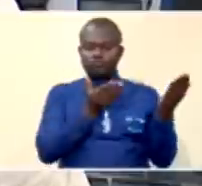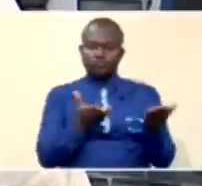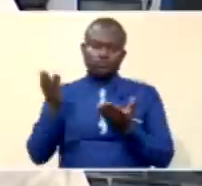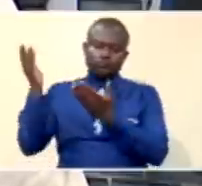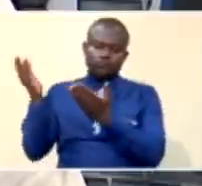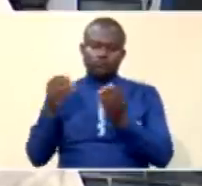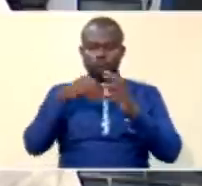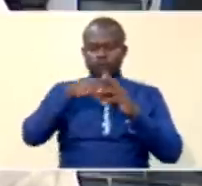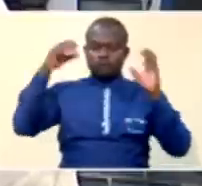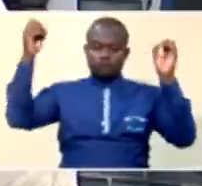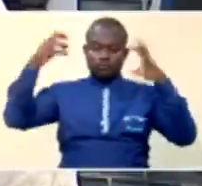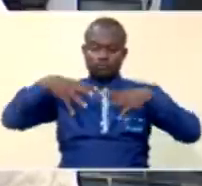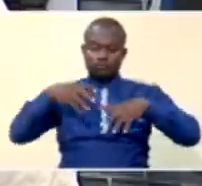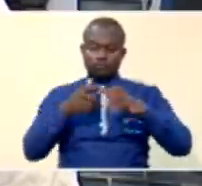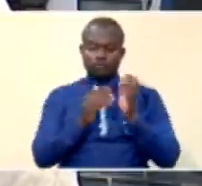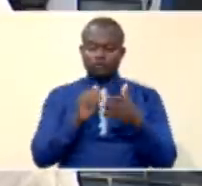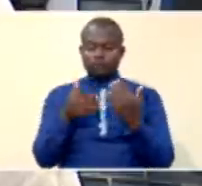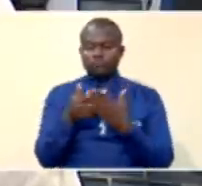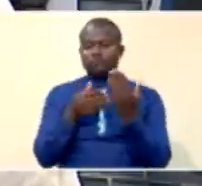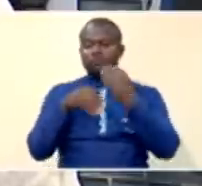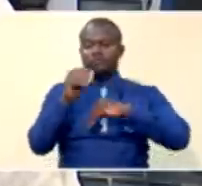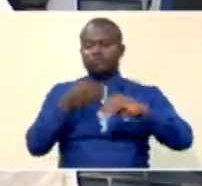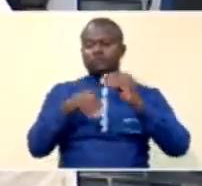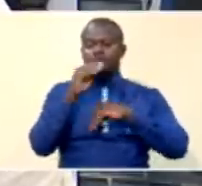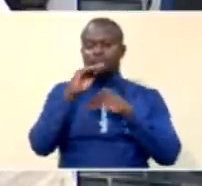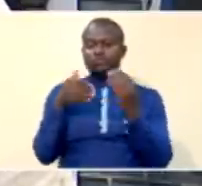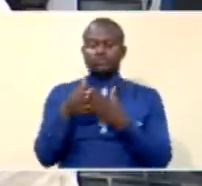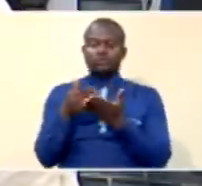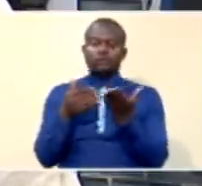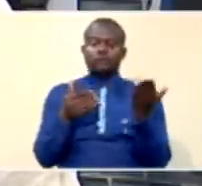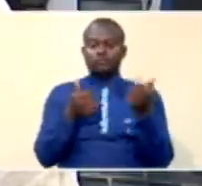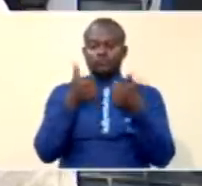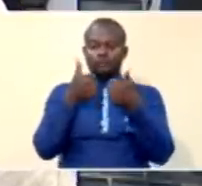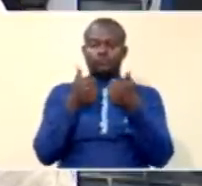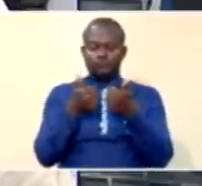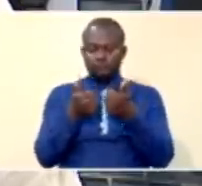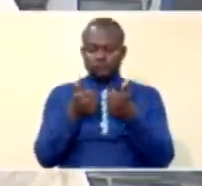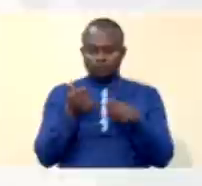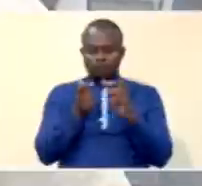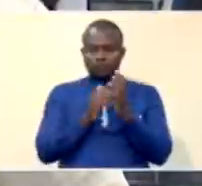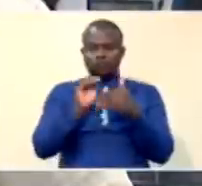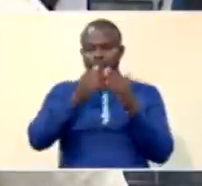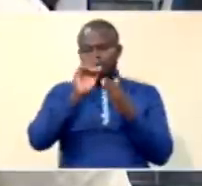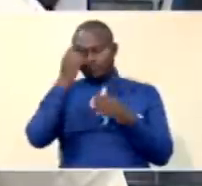neza muri Kigali. Kandi ubucuruzi hano bumeze neza, kandi na